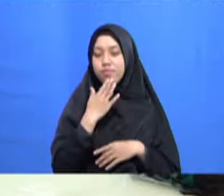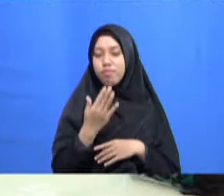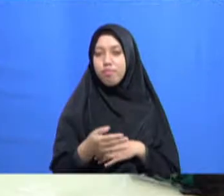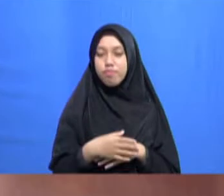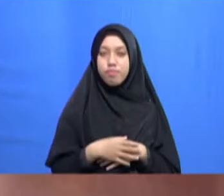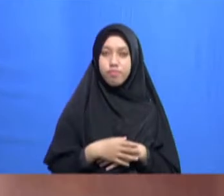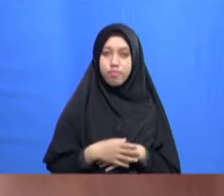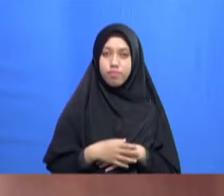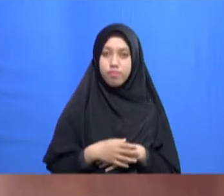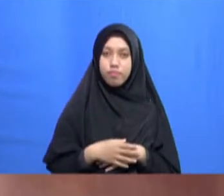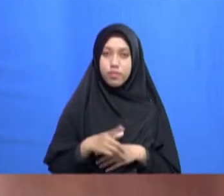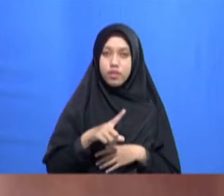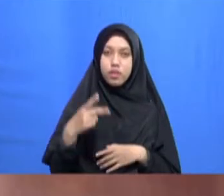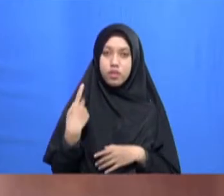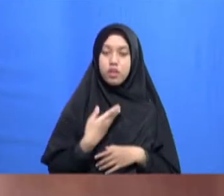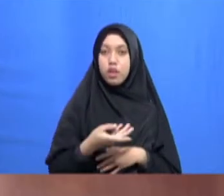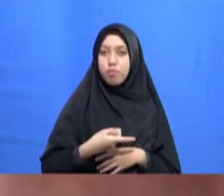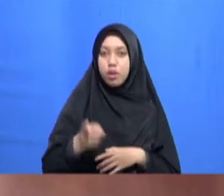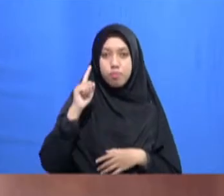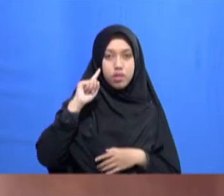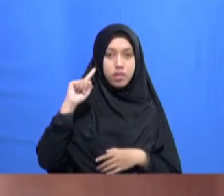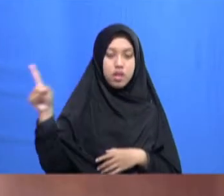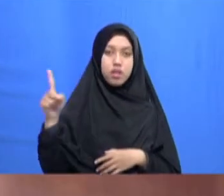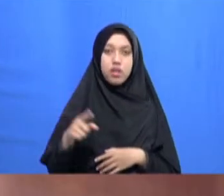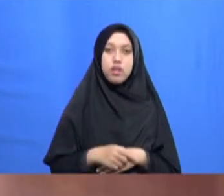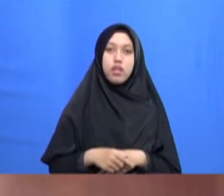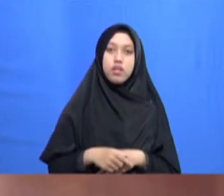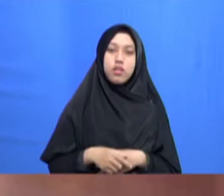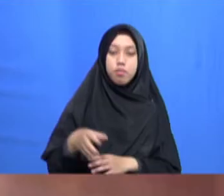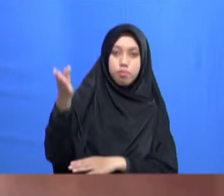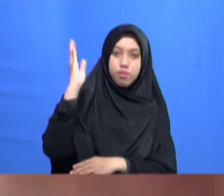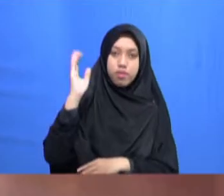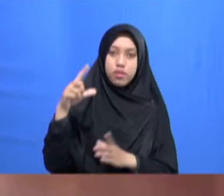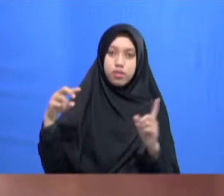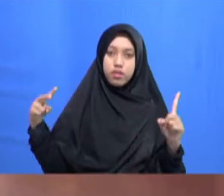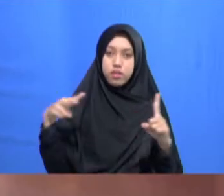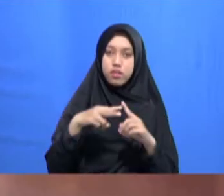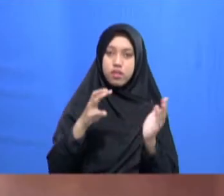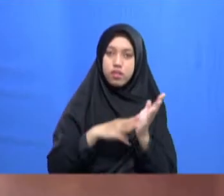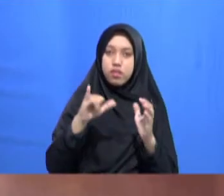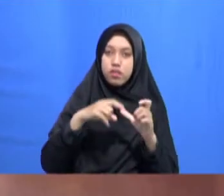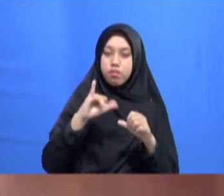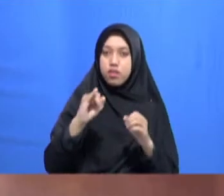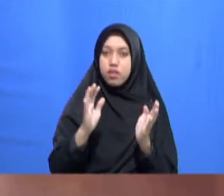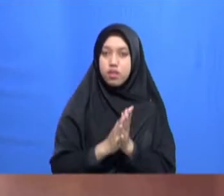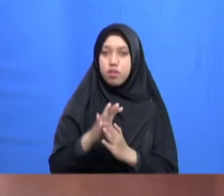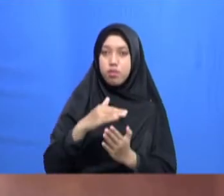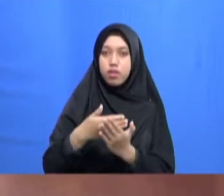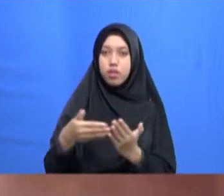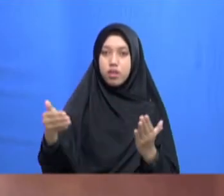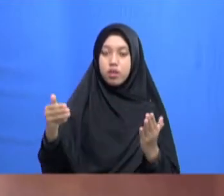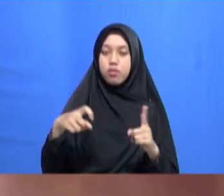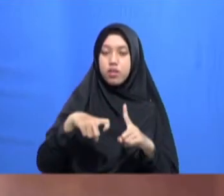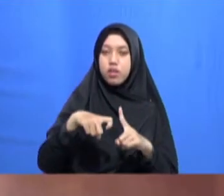Selanjutnya kita akan mendengarkan pemaparan visi, misi, dan program dari